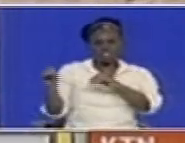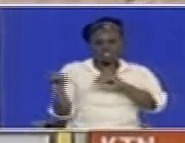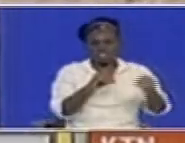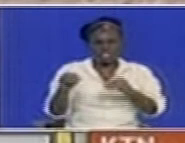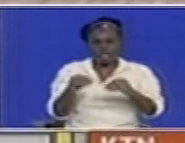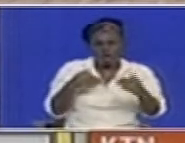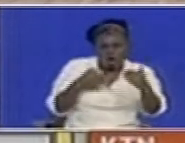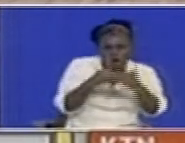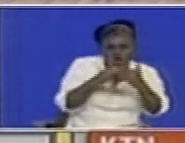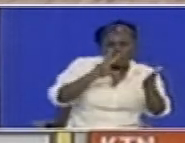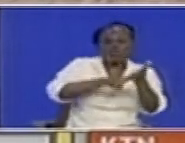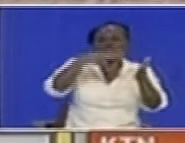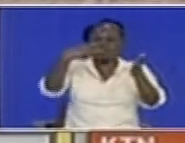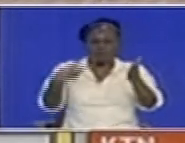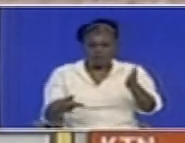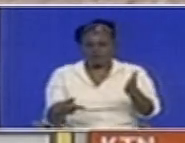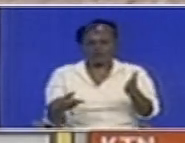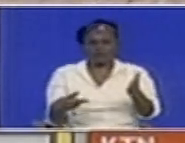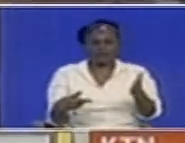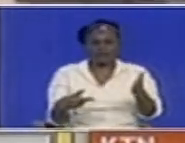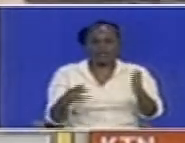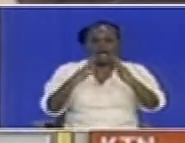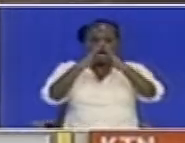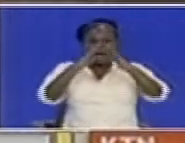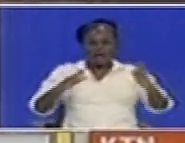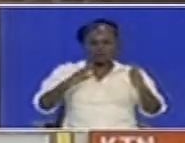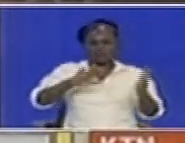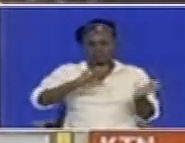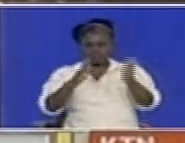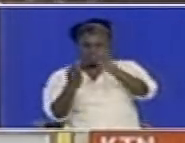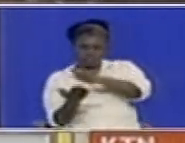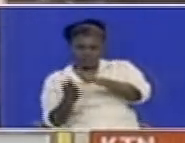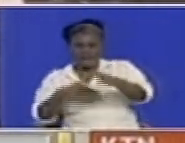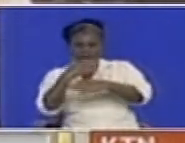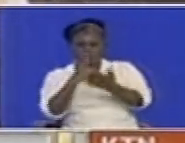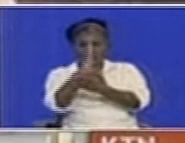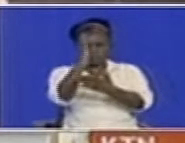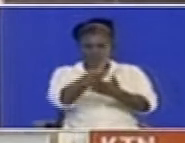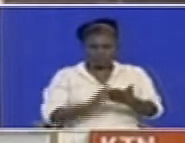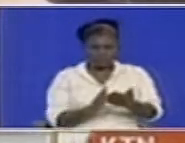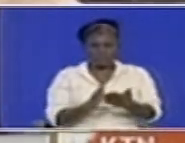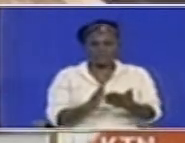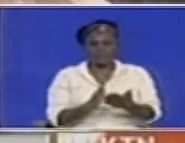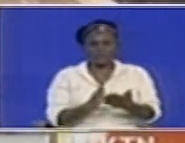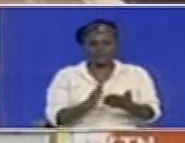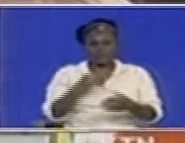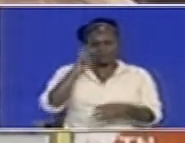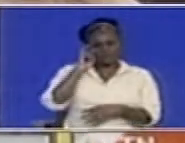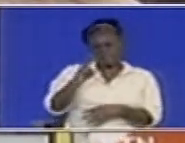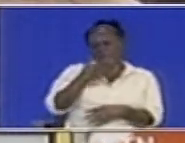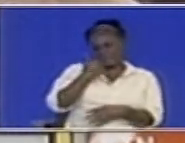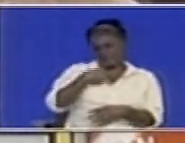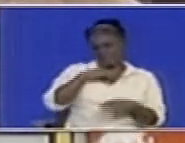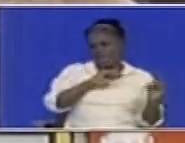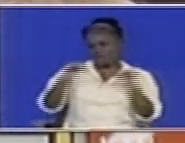kuanguka na hata kuacha nyufa zaidi. Nyumba iliinama after the crack. So ikainama, akaona ni heri niondoke